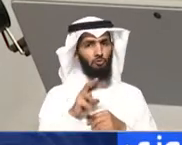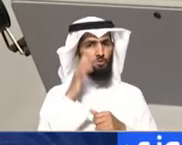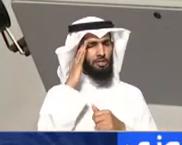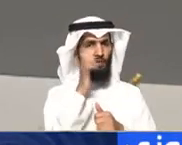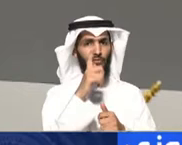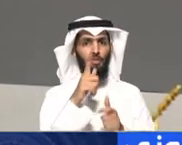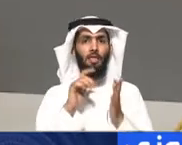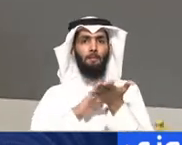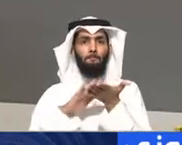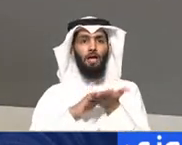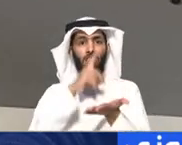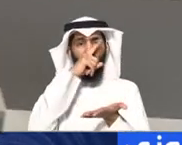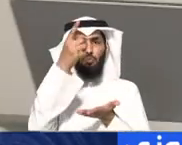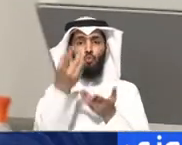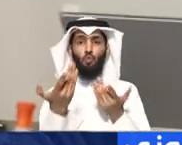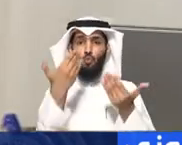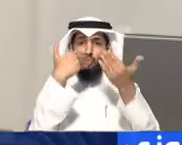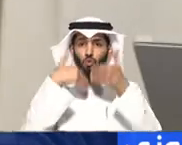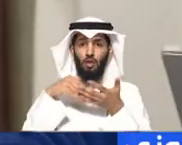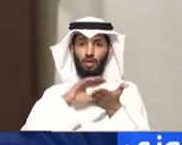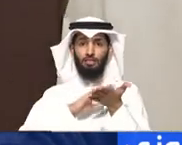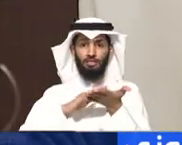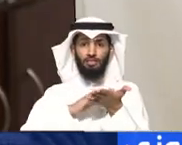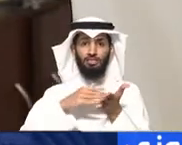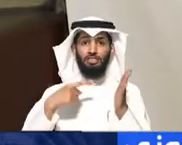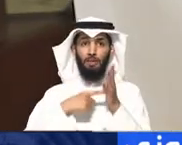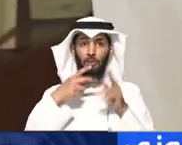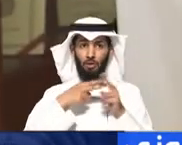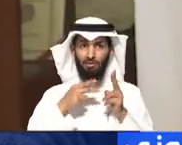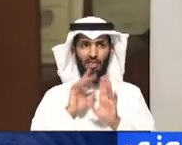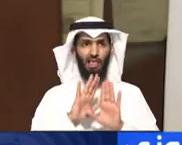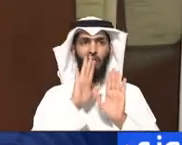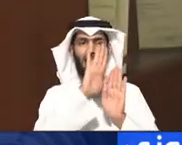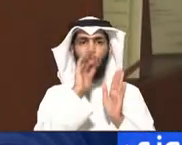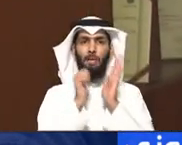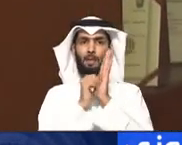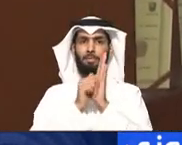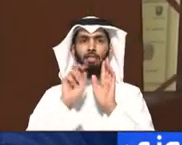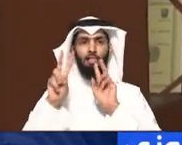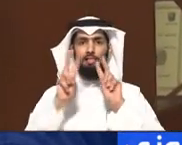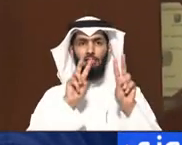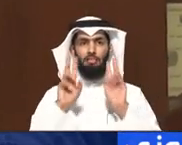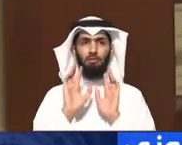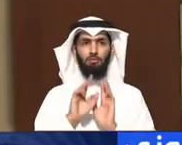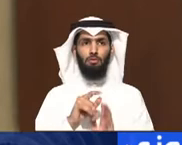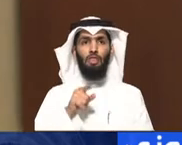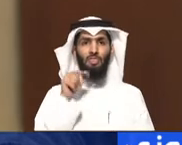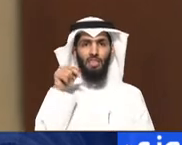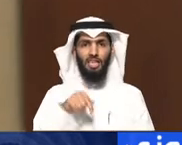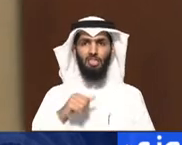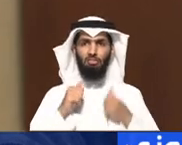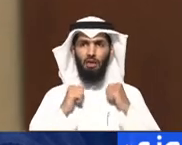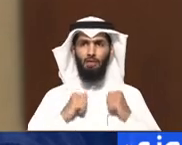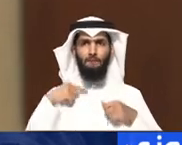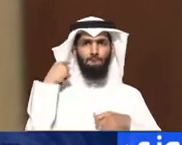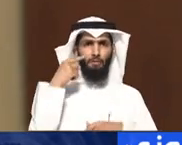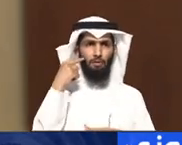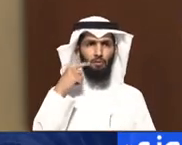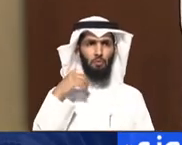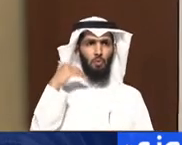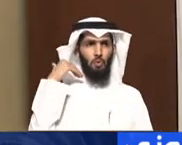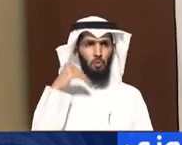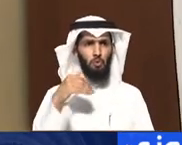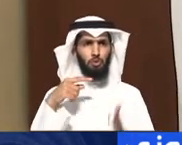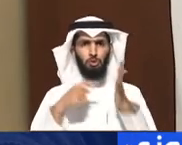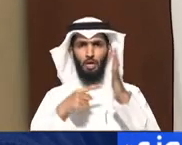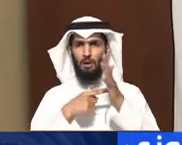مكان معين أو زمان معين. أيضا في التعليم الإلكتروني يفيد الطالب أنه ما يشيل هم أي شيء إلا دراسته، ما يشيل هم الجامعة والمصافط، الآن